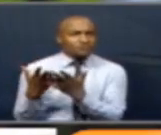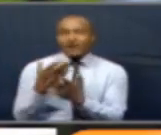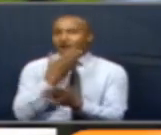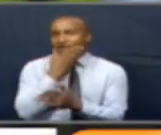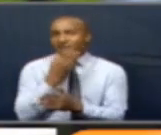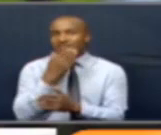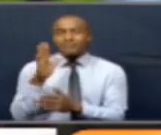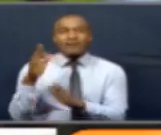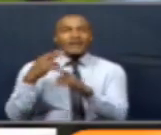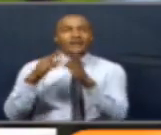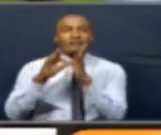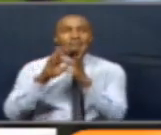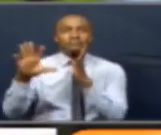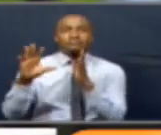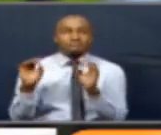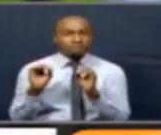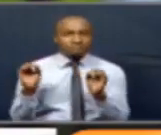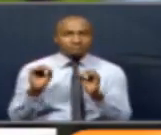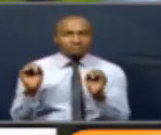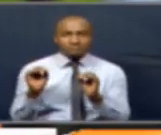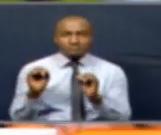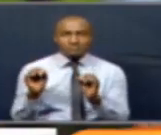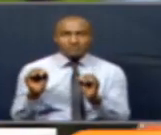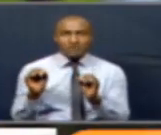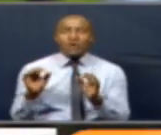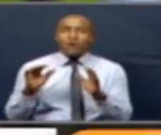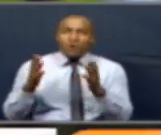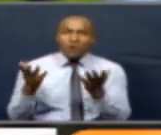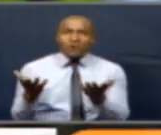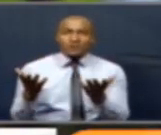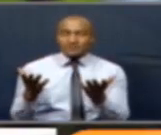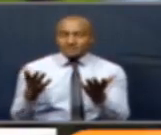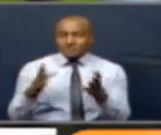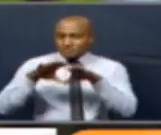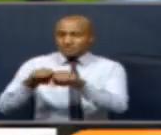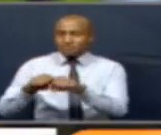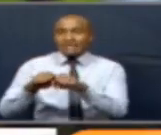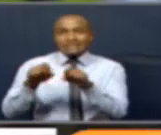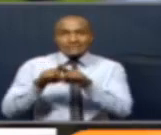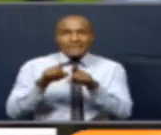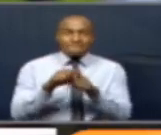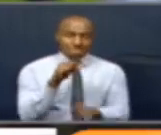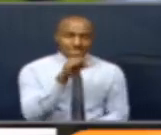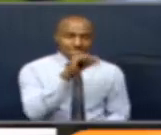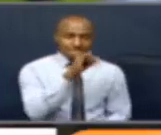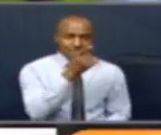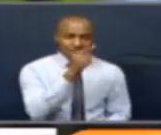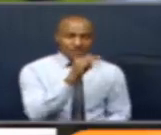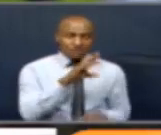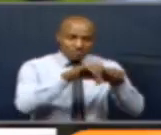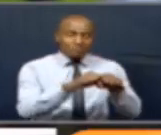baba mtajika ama kurithi ufalme wa kisiasa jinsi Gideon alivyorithi ufalme wa kisiasa wa